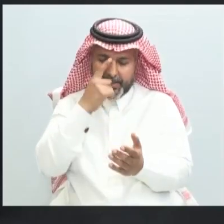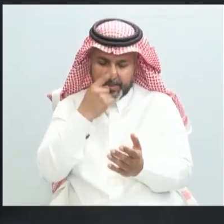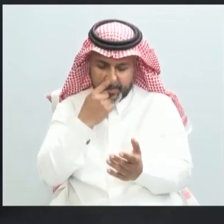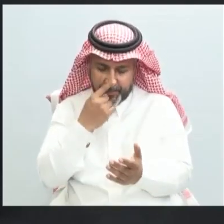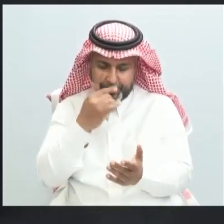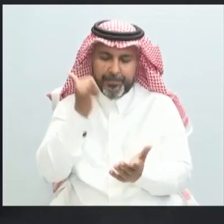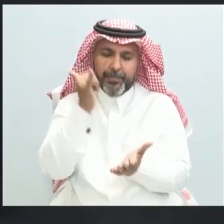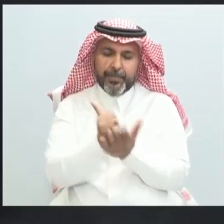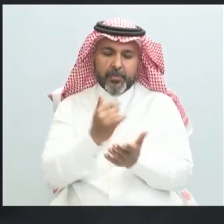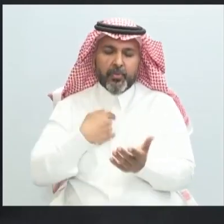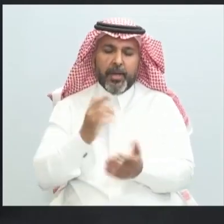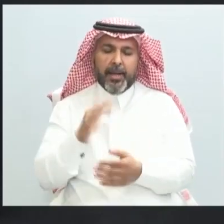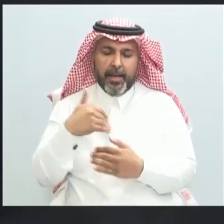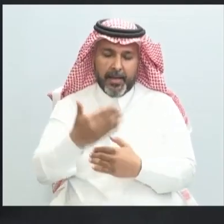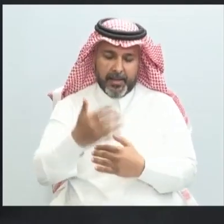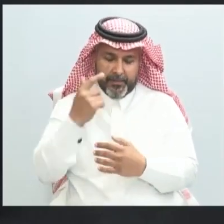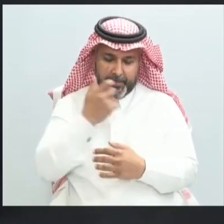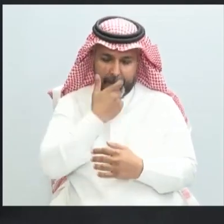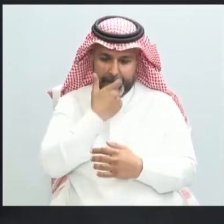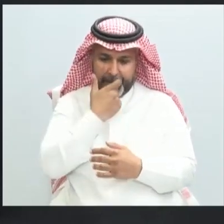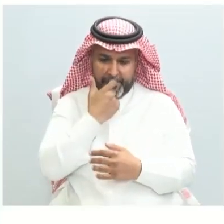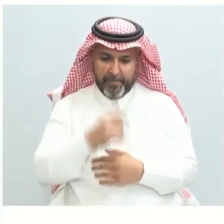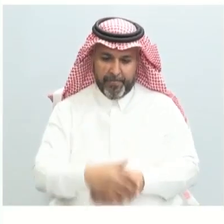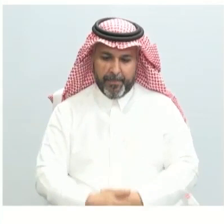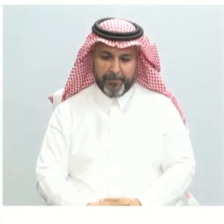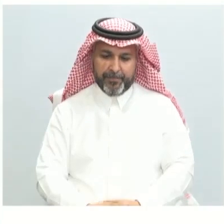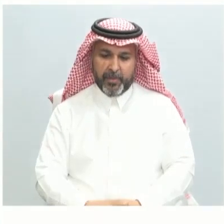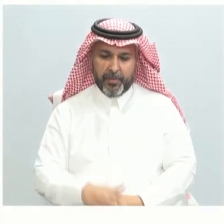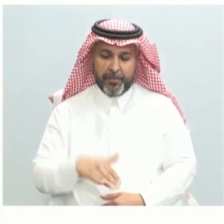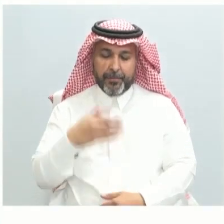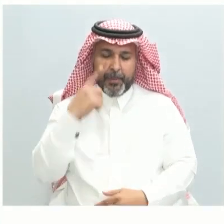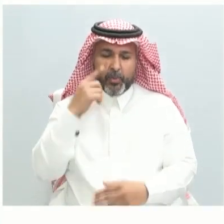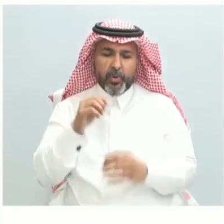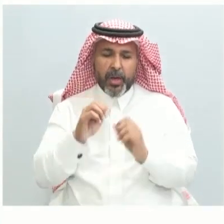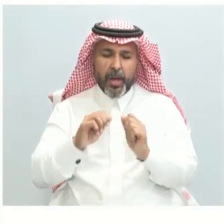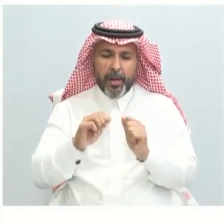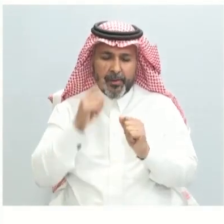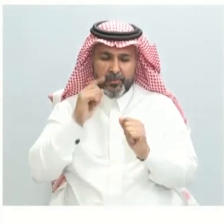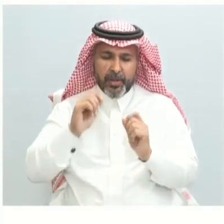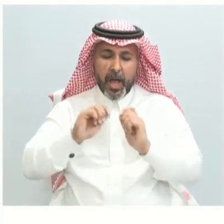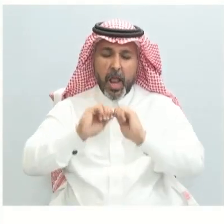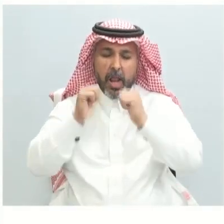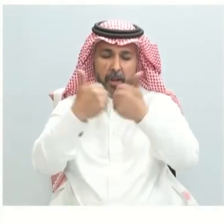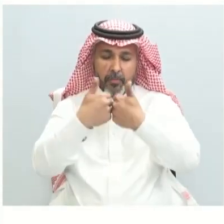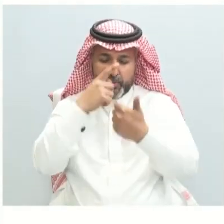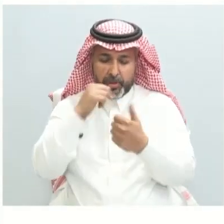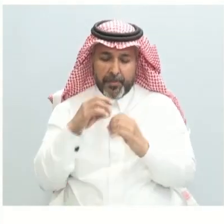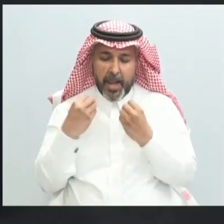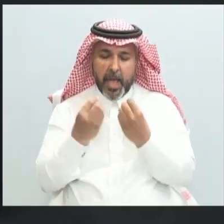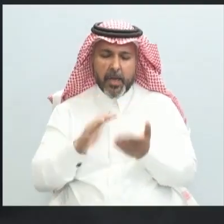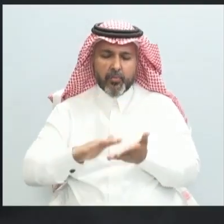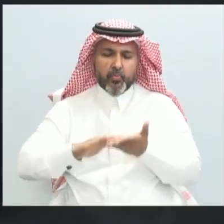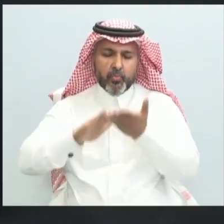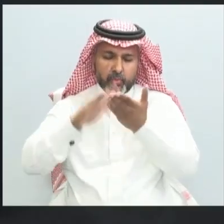مسؤوليه اجتماعيه كذلك التطوع في المجتمع يعتبر مسؤوليه